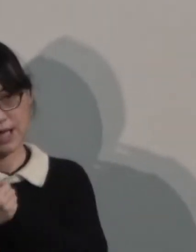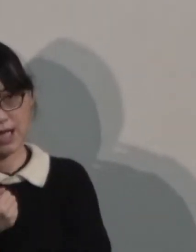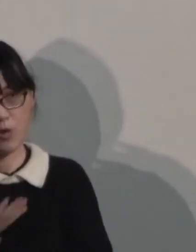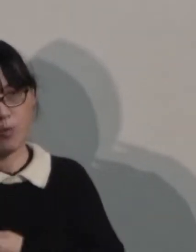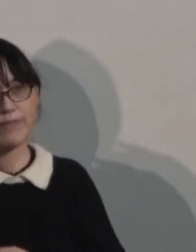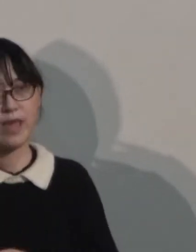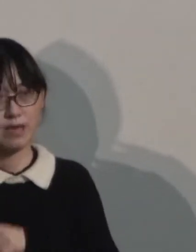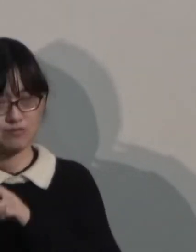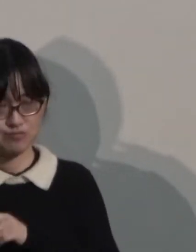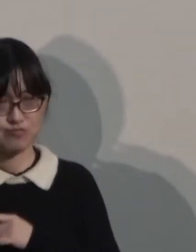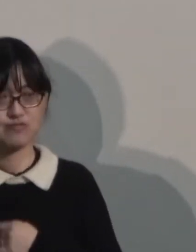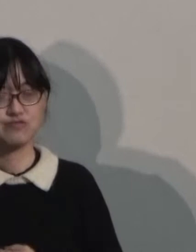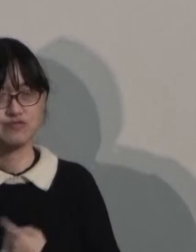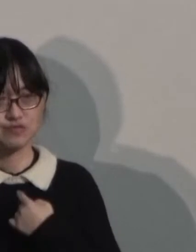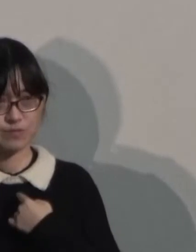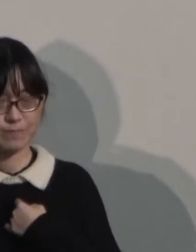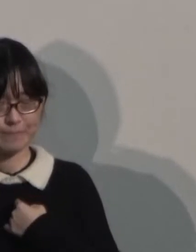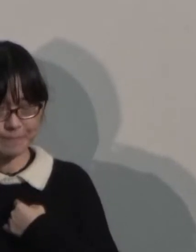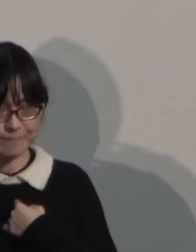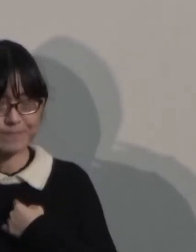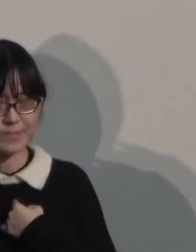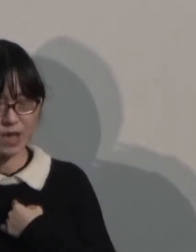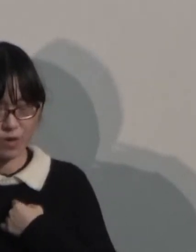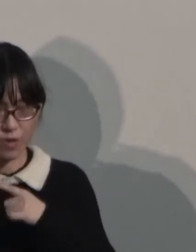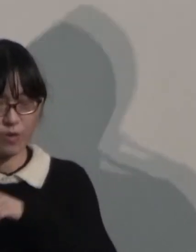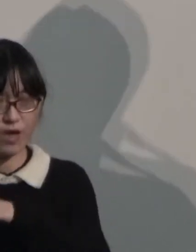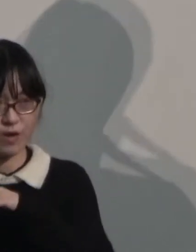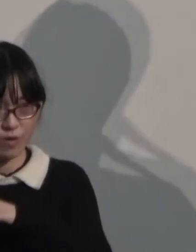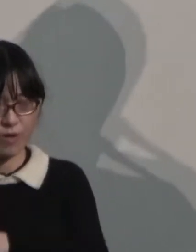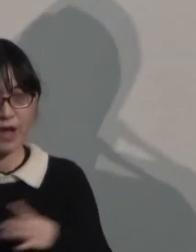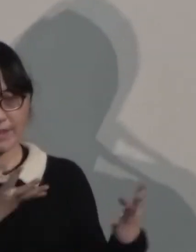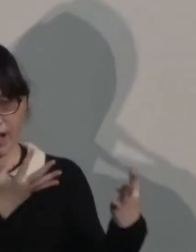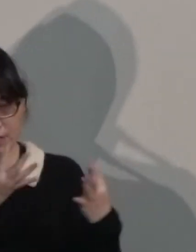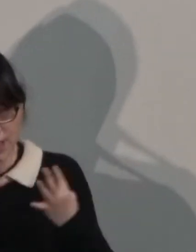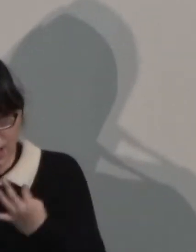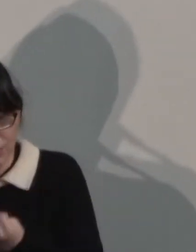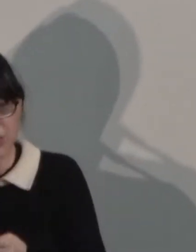その力を多くの人のために使えたらと思う。